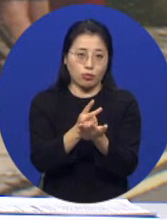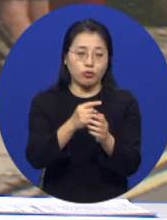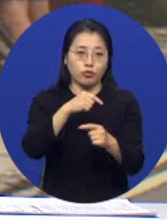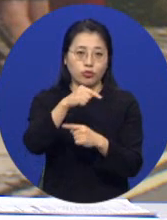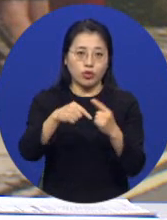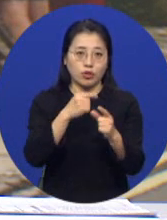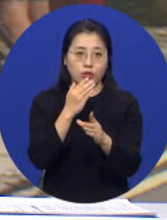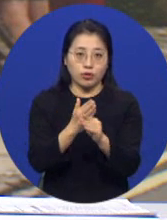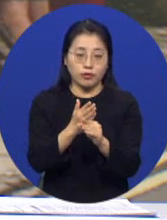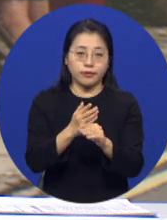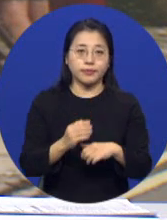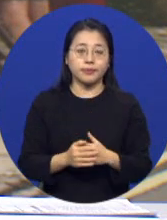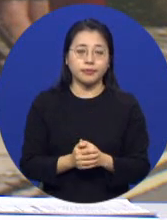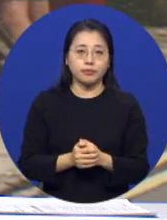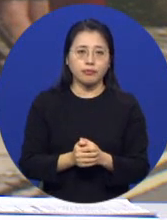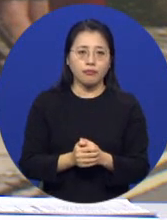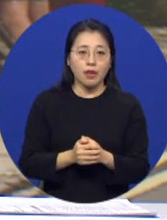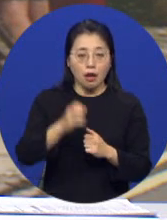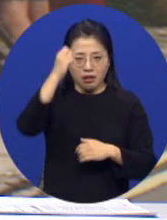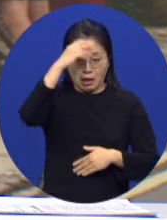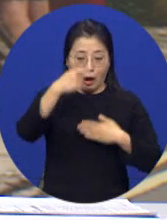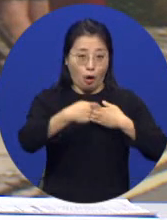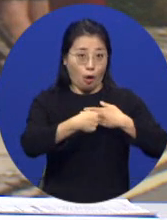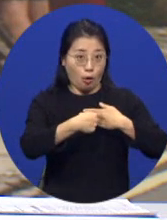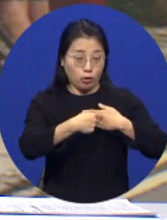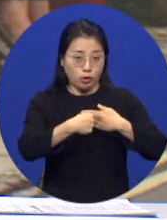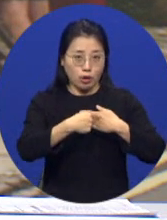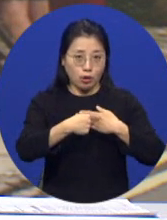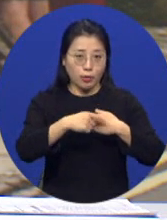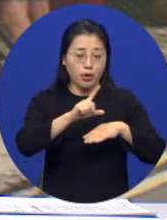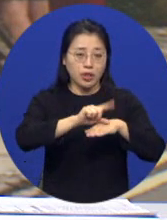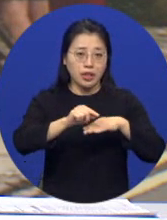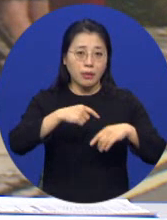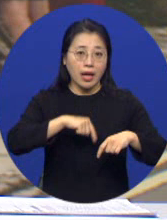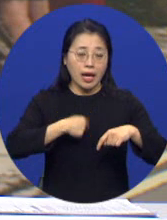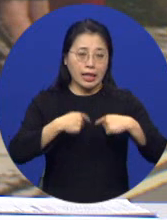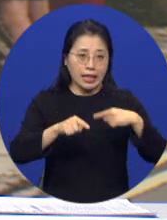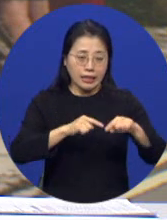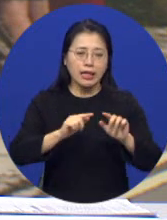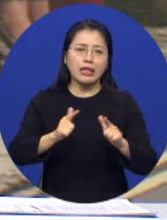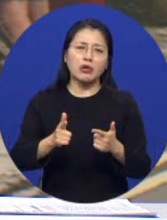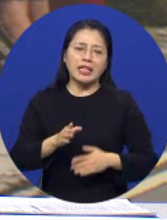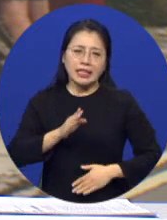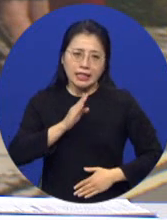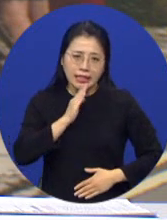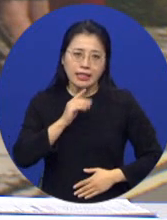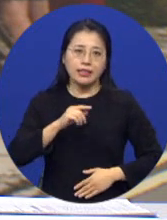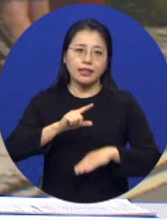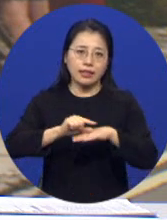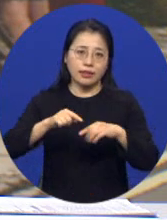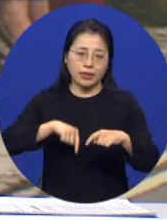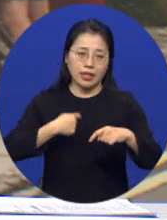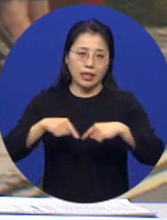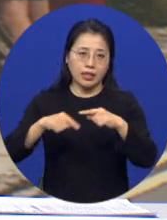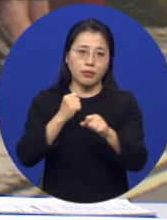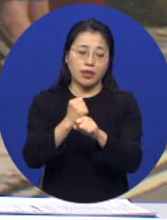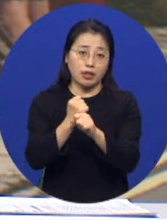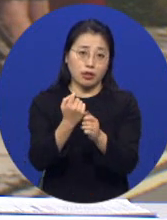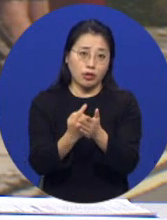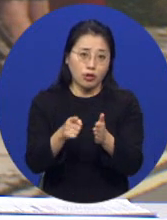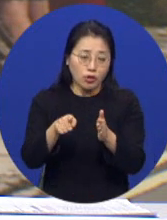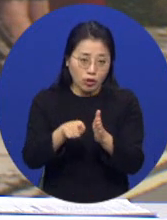있습니다 형식적인 지방자치를 넘어서 실질적인 주민자치를 만들기 위해이